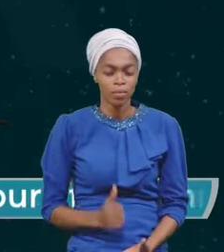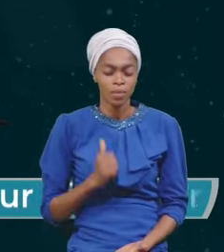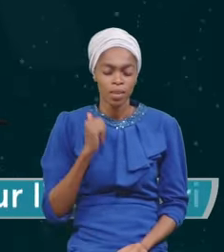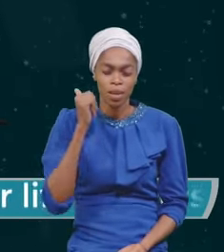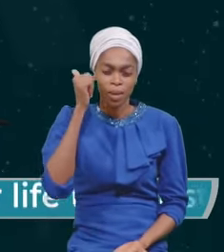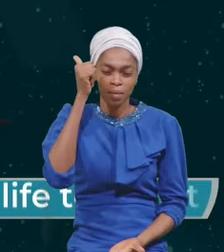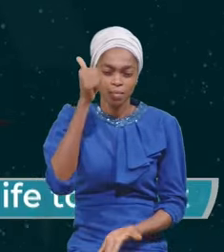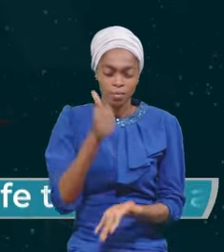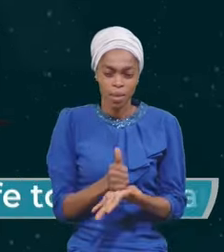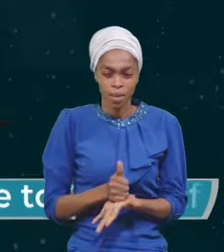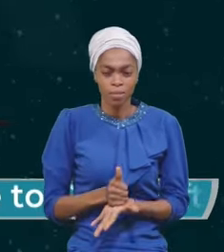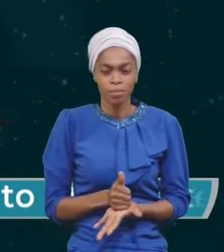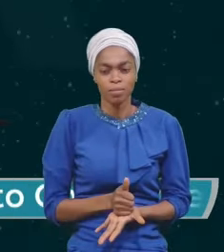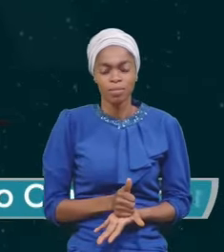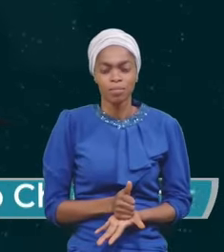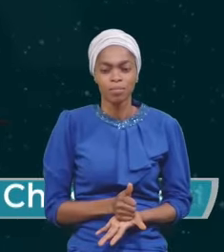Amen.